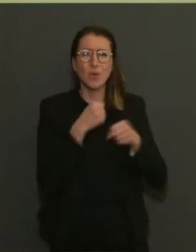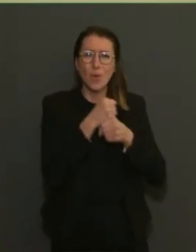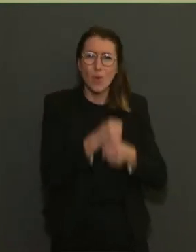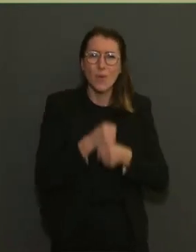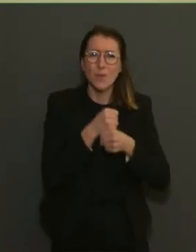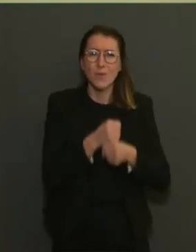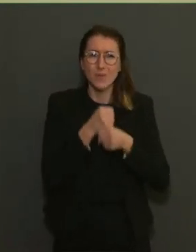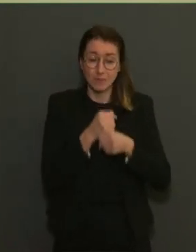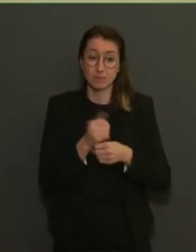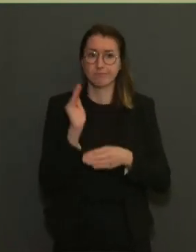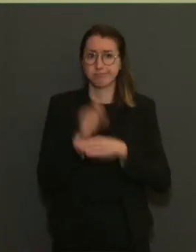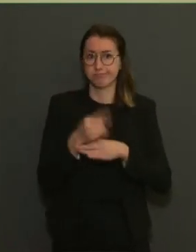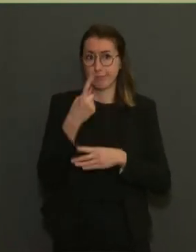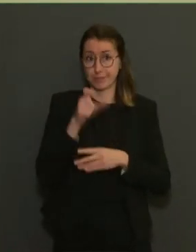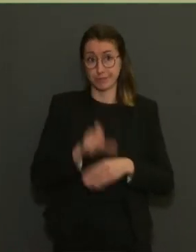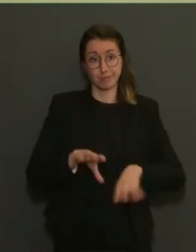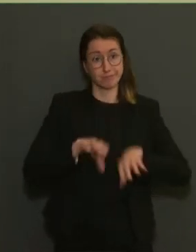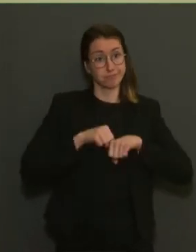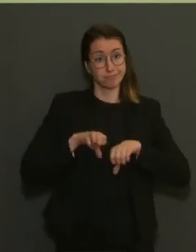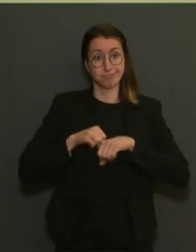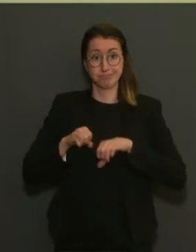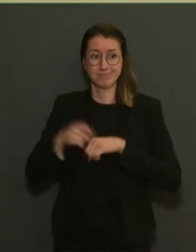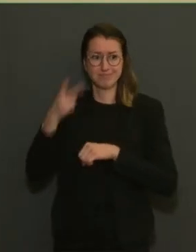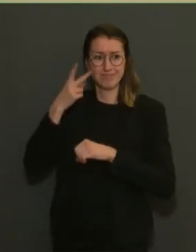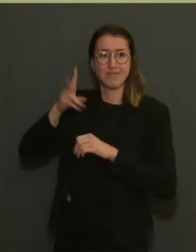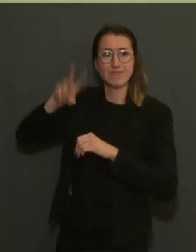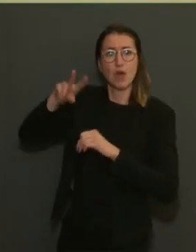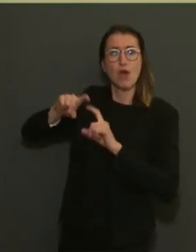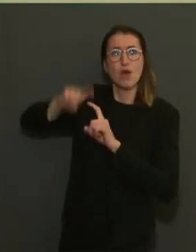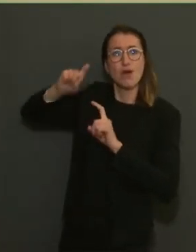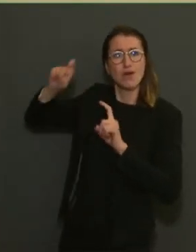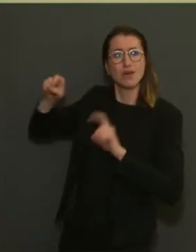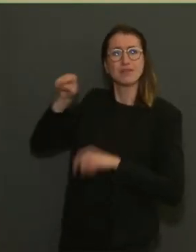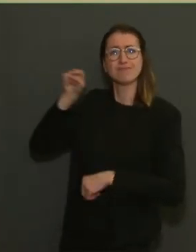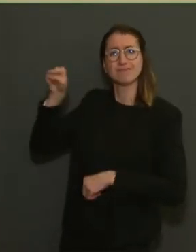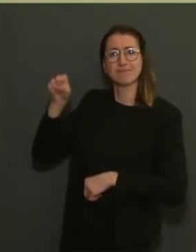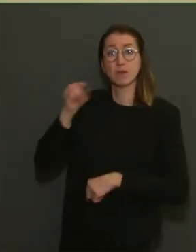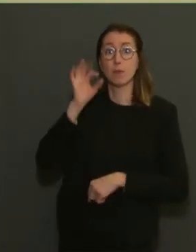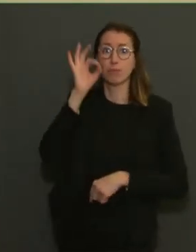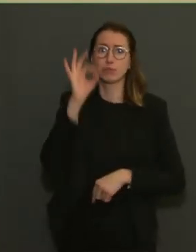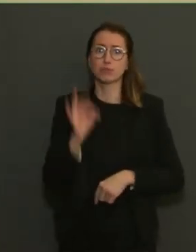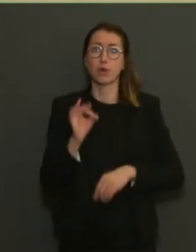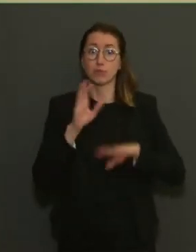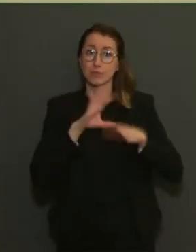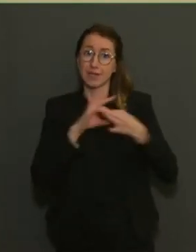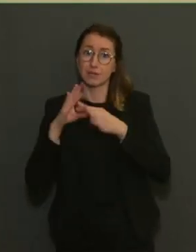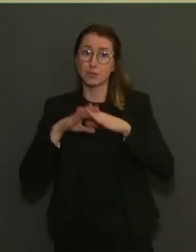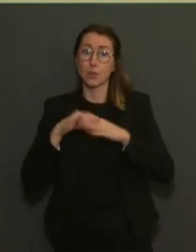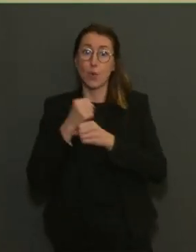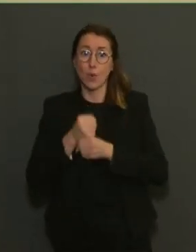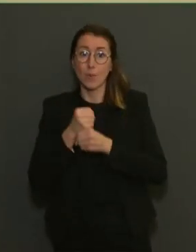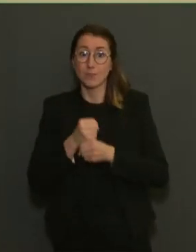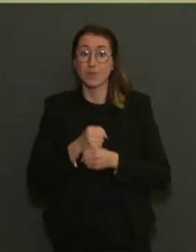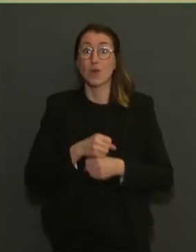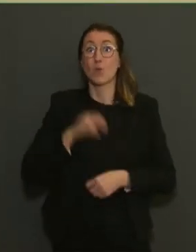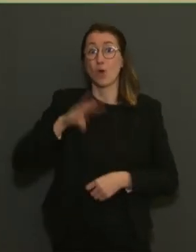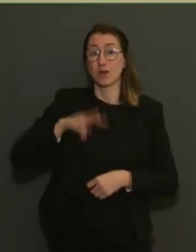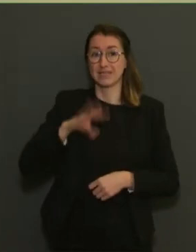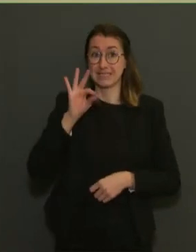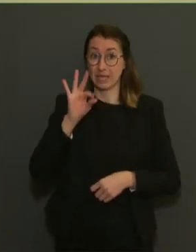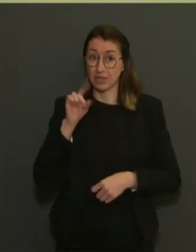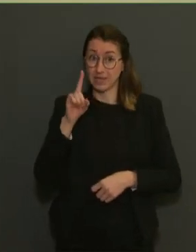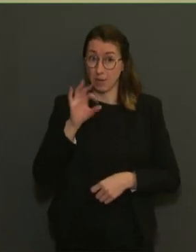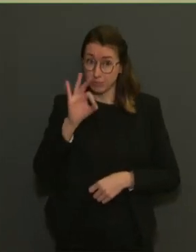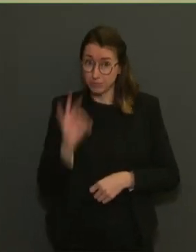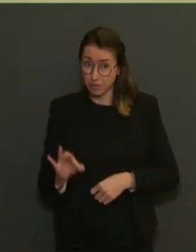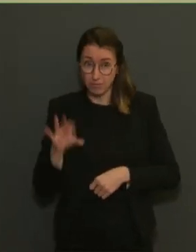de 31%, alors que c'était 17% la semaine d'avant. La Wallonie, 51%, alors qu'on était à